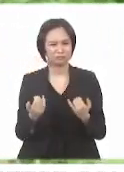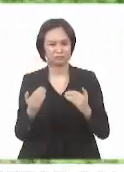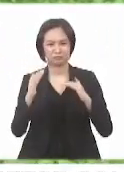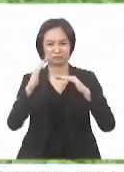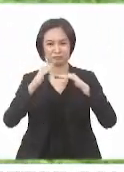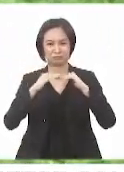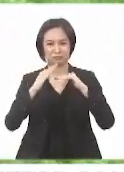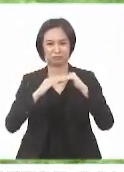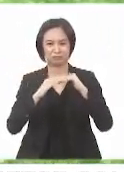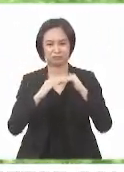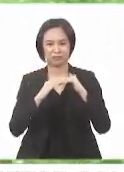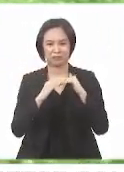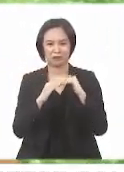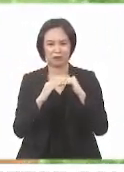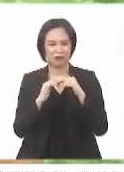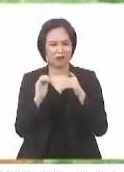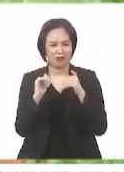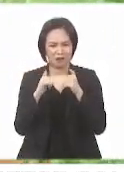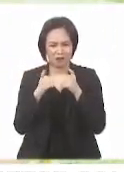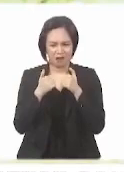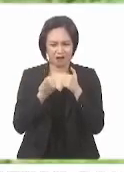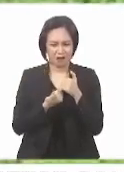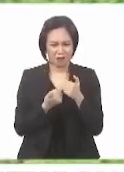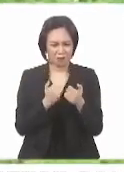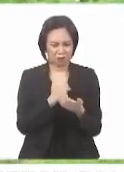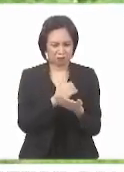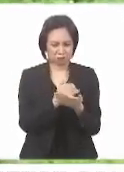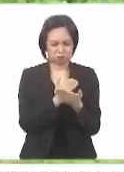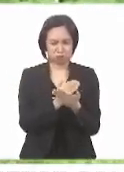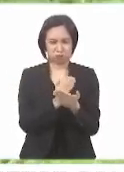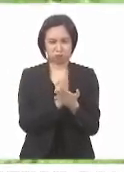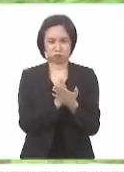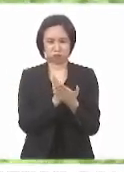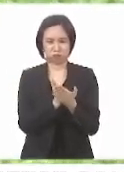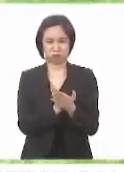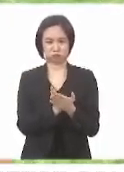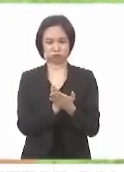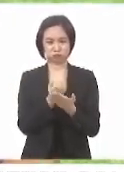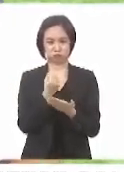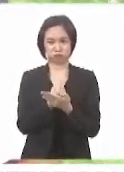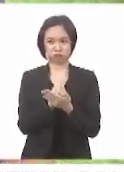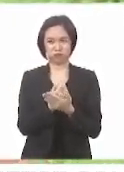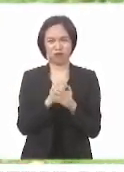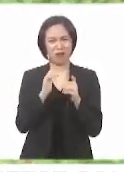paano mo mababudget yung ano mo, yung kinikita mo. Ano yung pag-save for? Save?